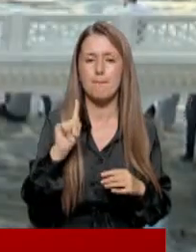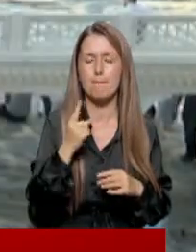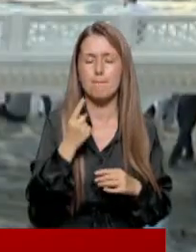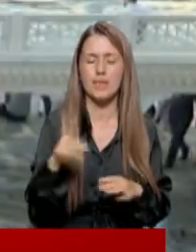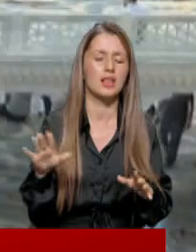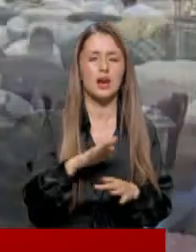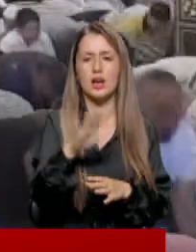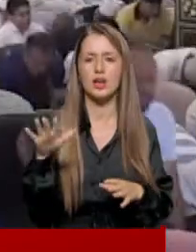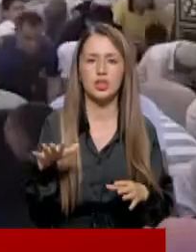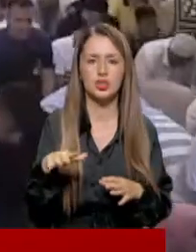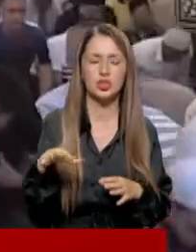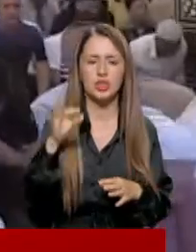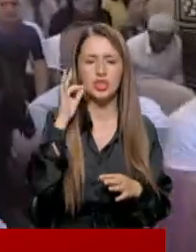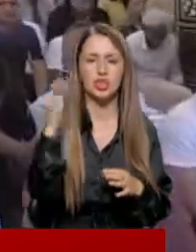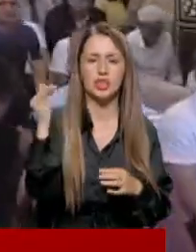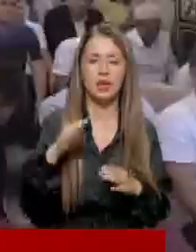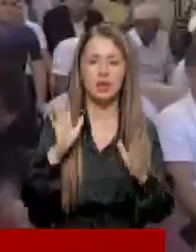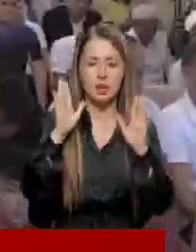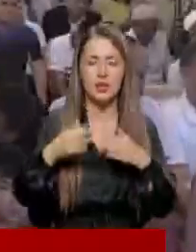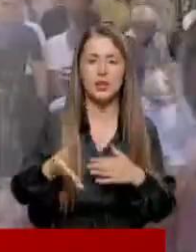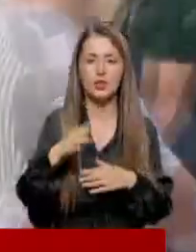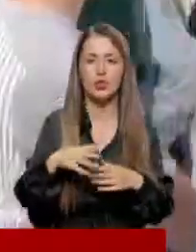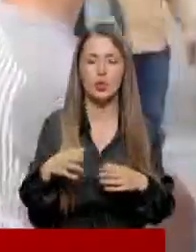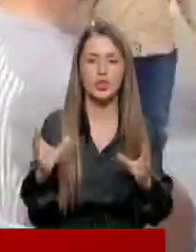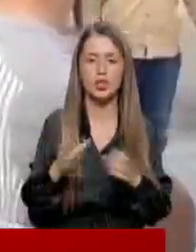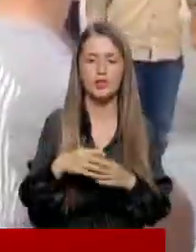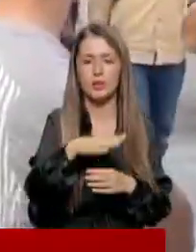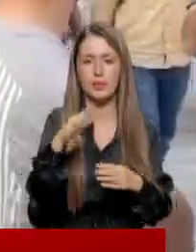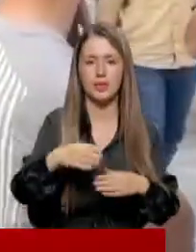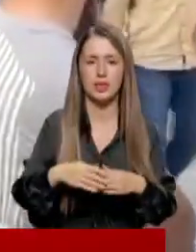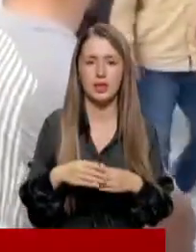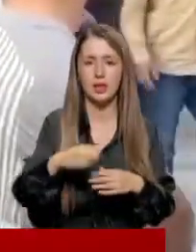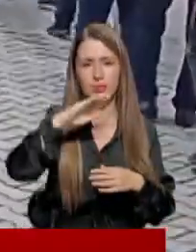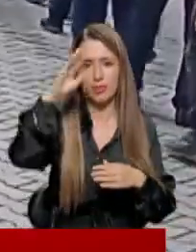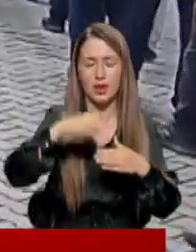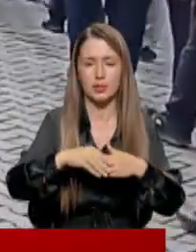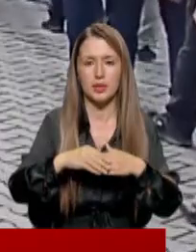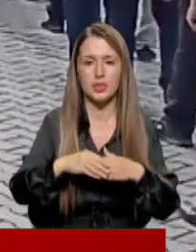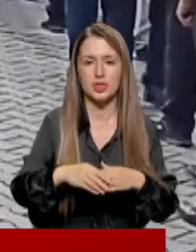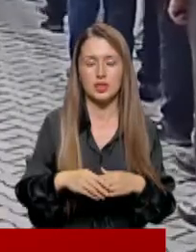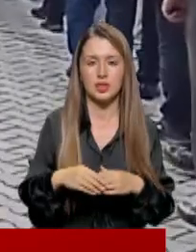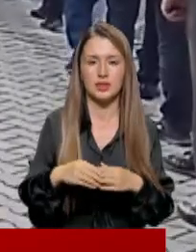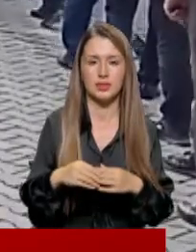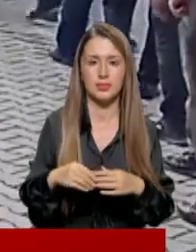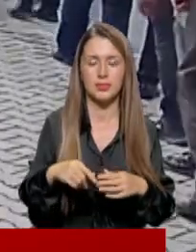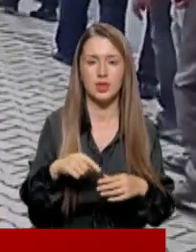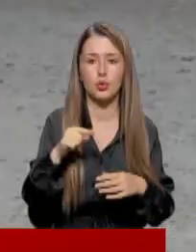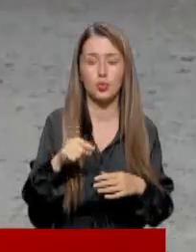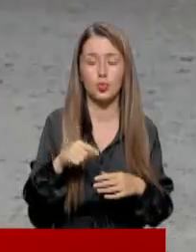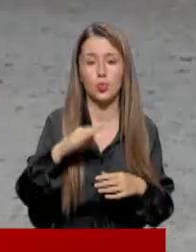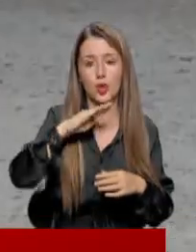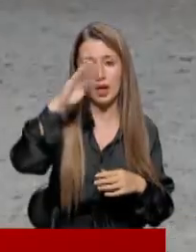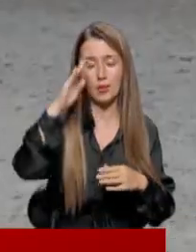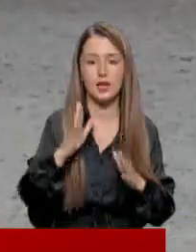kişiyi ağırladı bayram sabahı. Namazın ardından cemaat birbiriyle bayramlaştı. Çanakkale'de yüzlerce yıllık gelenek bu bayramda